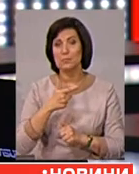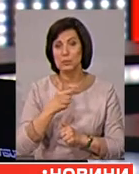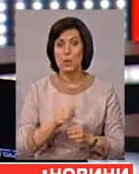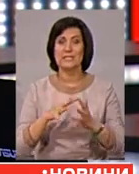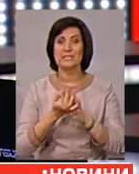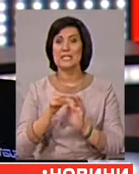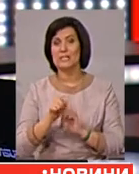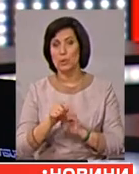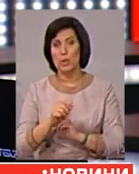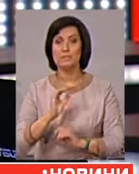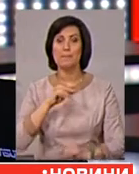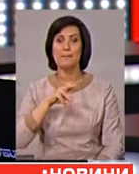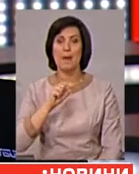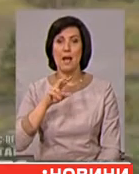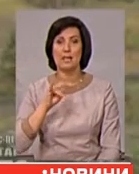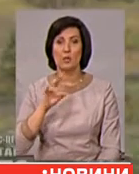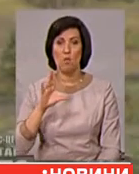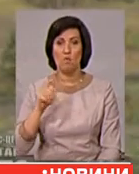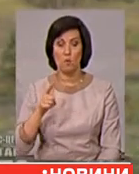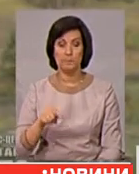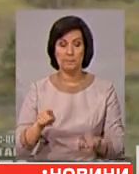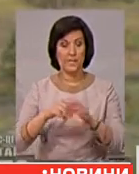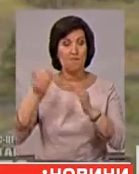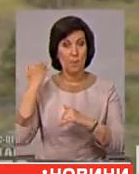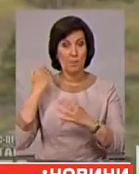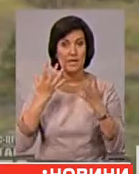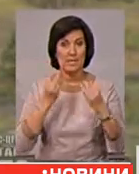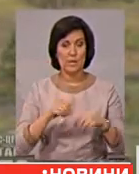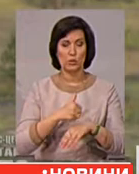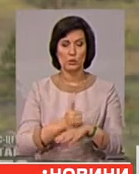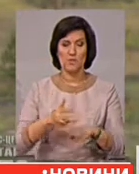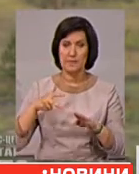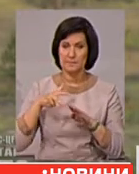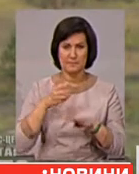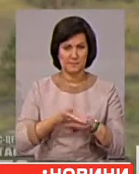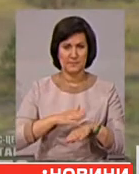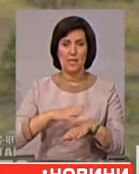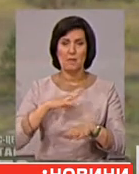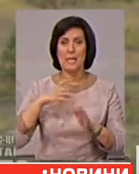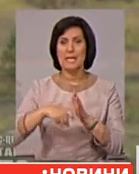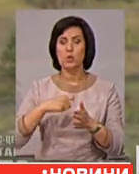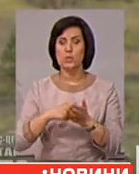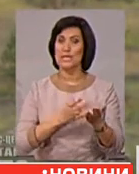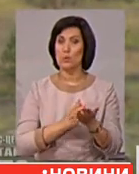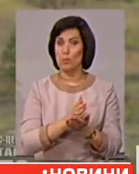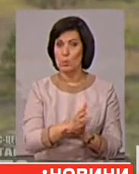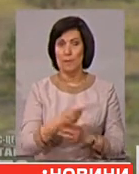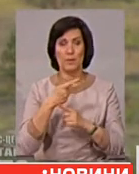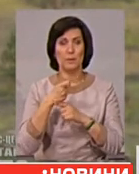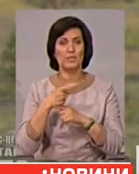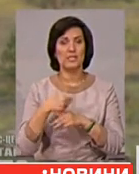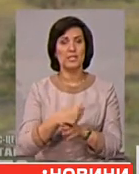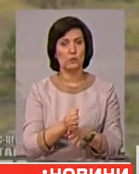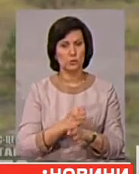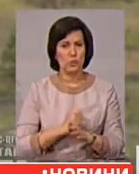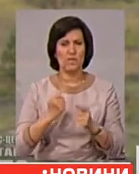та Малинового. Як і в попередні дні, основне напруження зберігалося на Донецькому напрямку. Тут зі стрілецької зброї